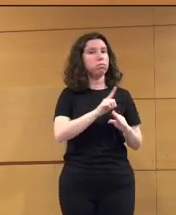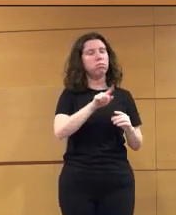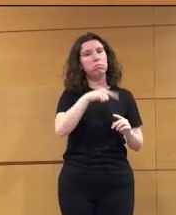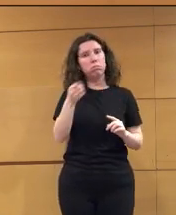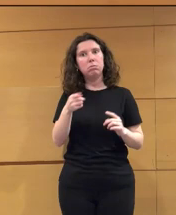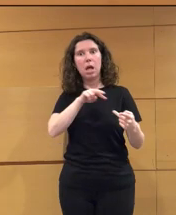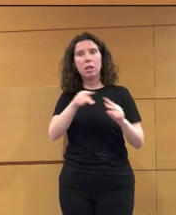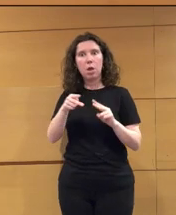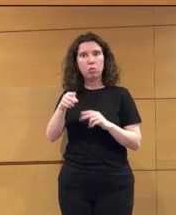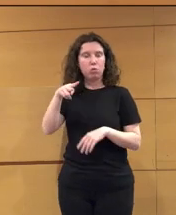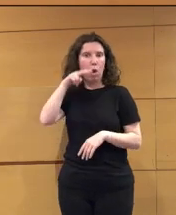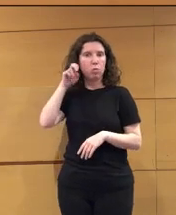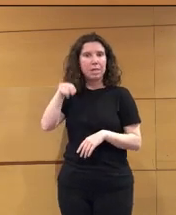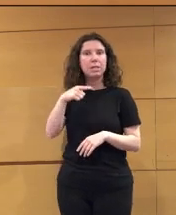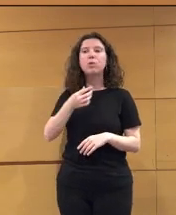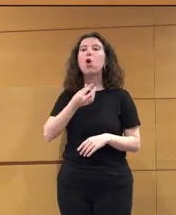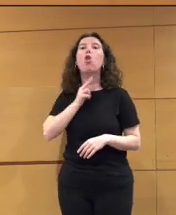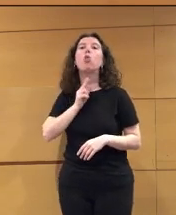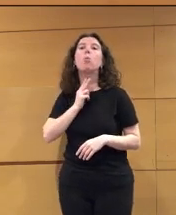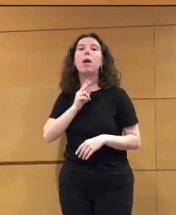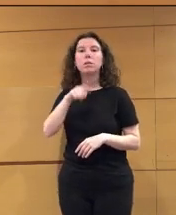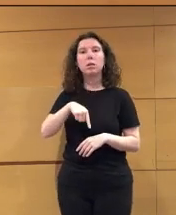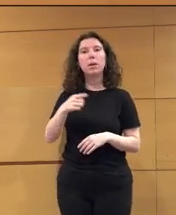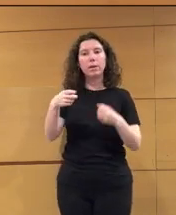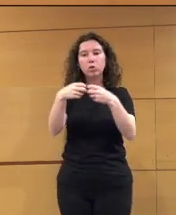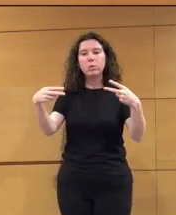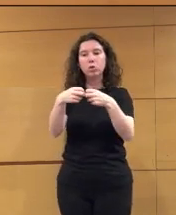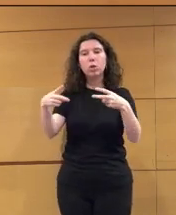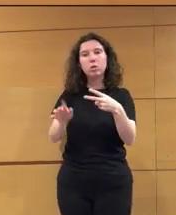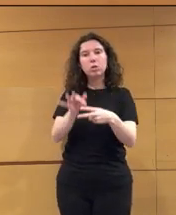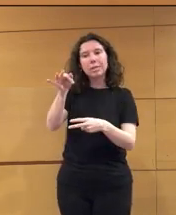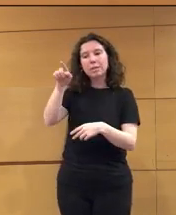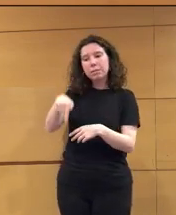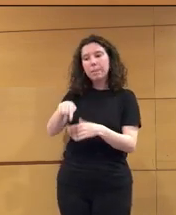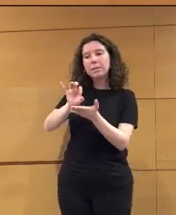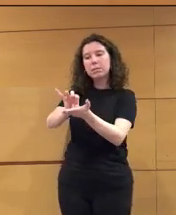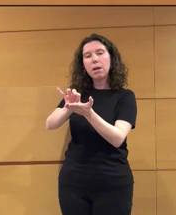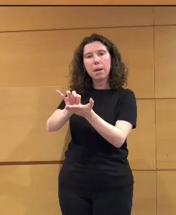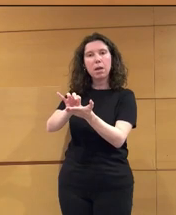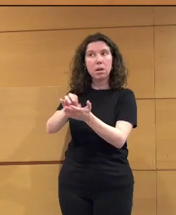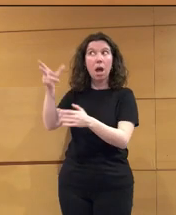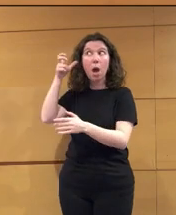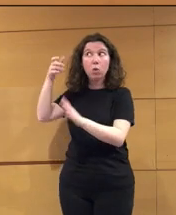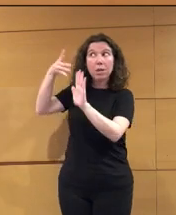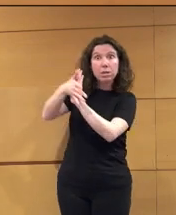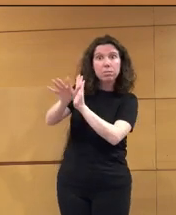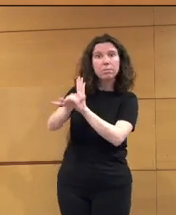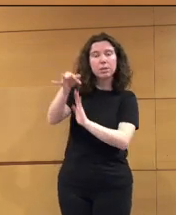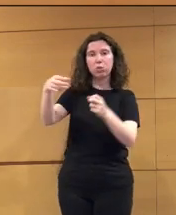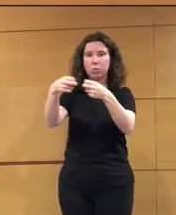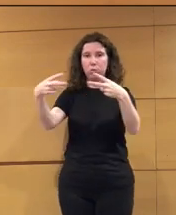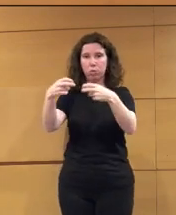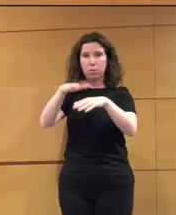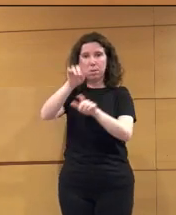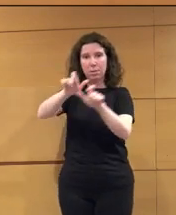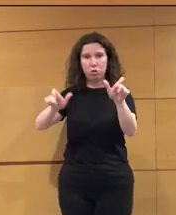audiovisual, doblatge, subtitulació, i llavors vam afegir la branca d'accessibilitat, serveis, a descripció i subtitulació per a persones sordes, i